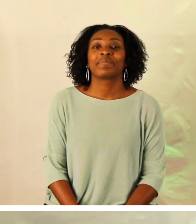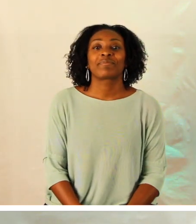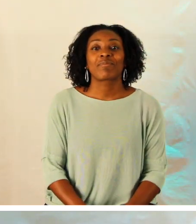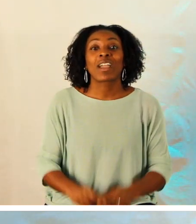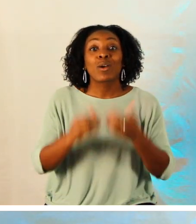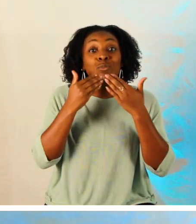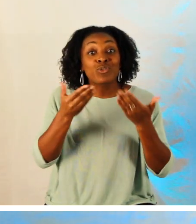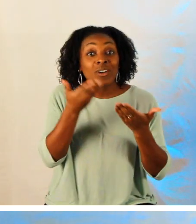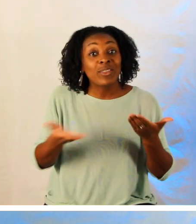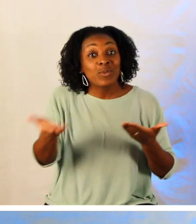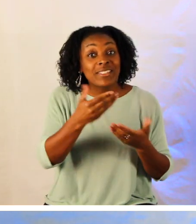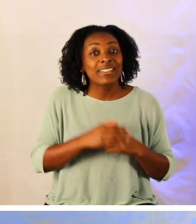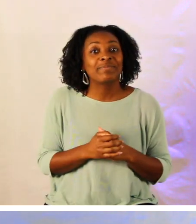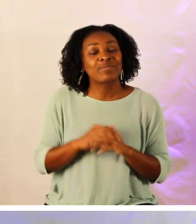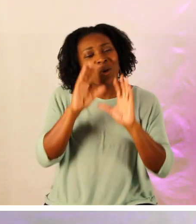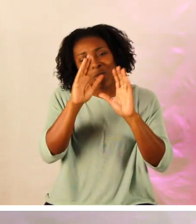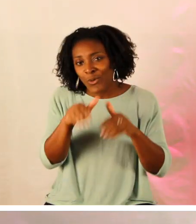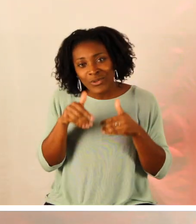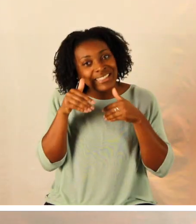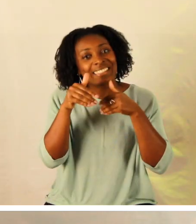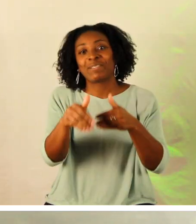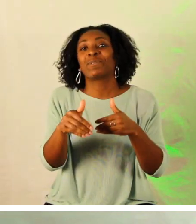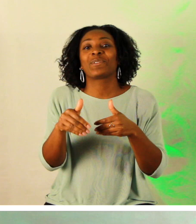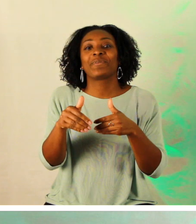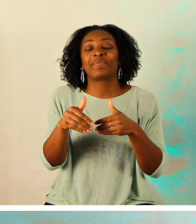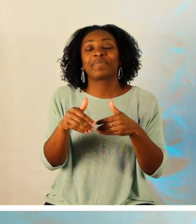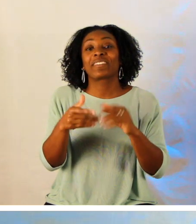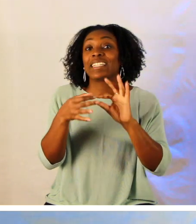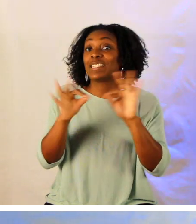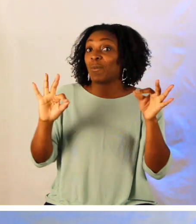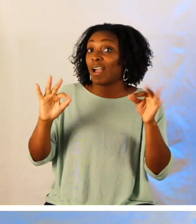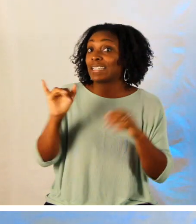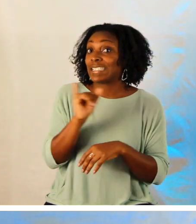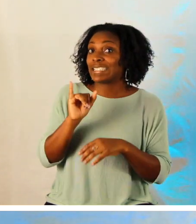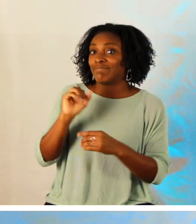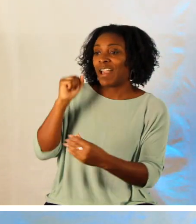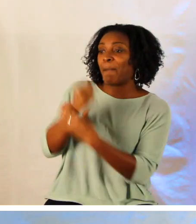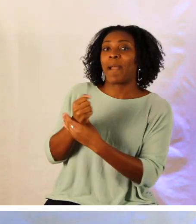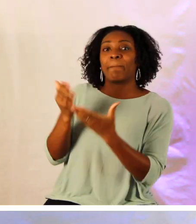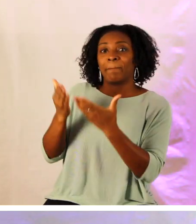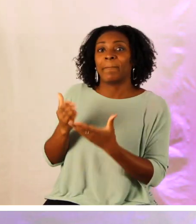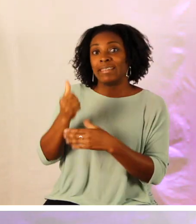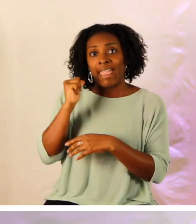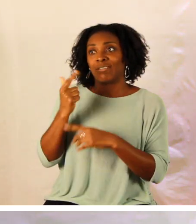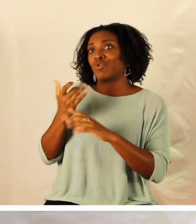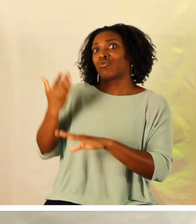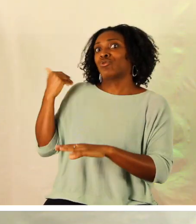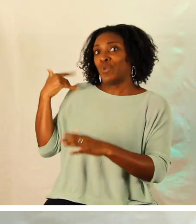Eh bien, bonjour à tous et à toutes. Voilà, on continue l'histoire d'Abraham qu'on a commencé hier et